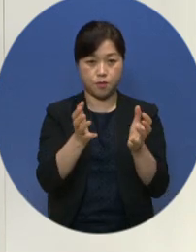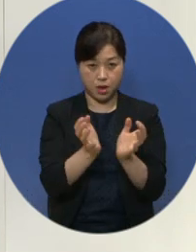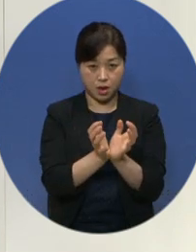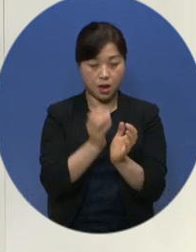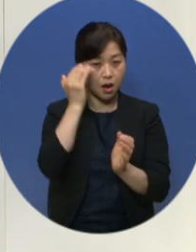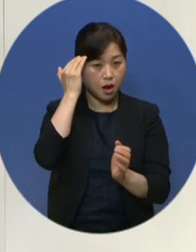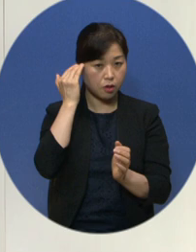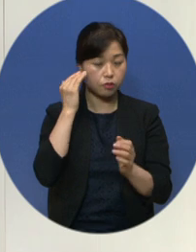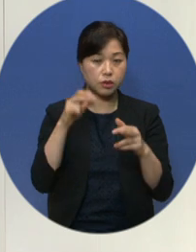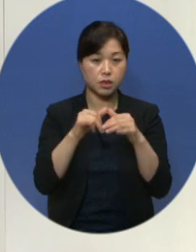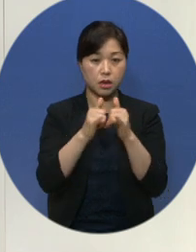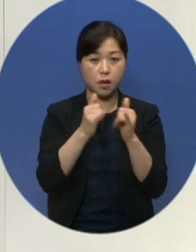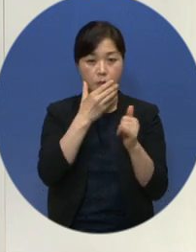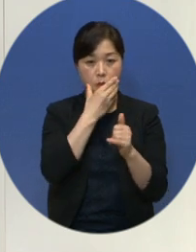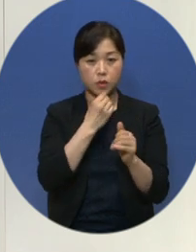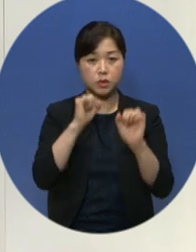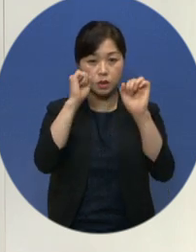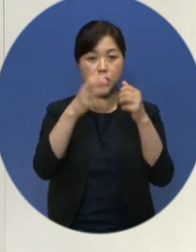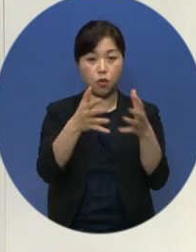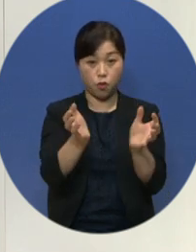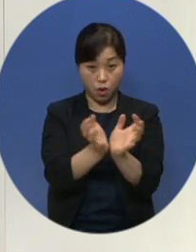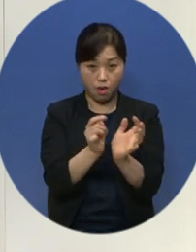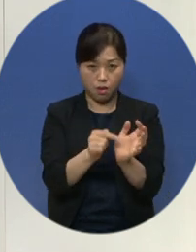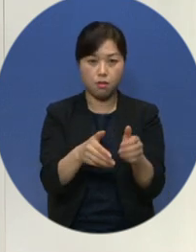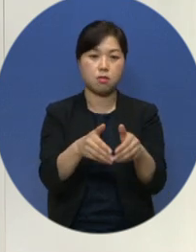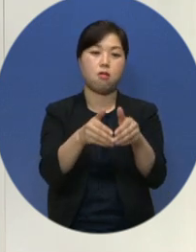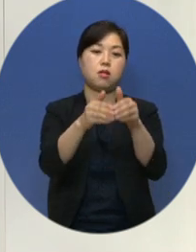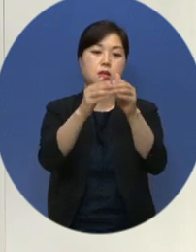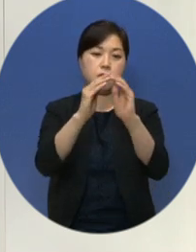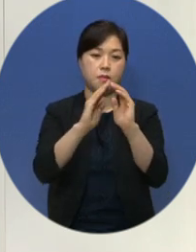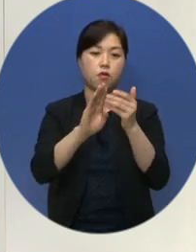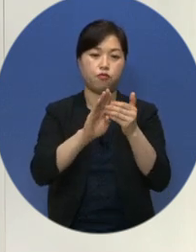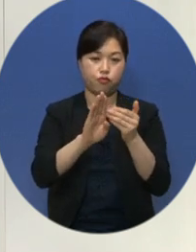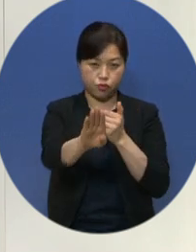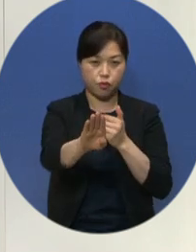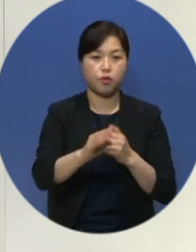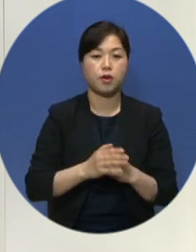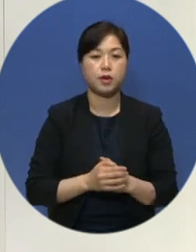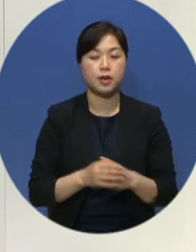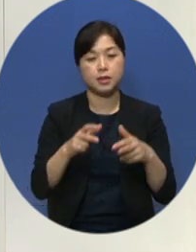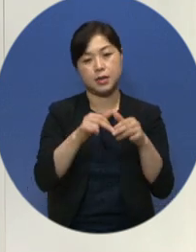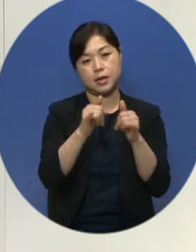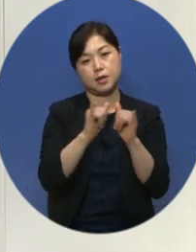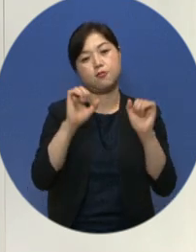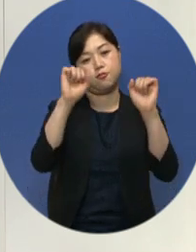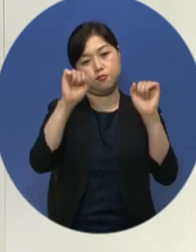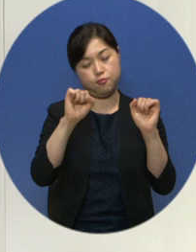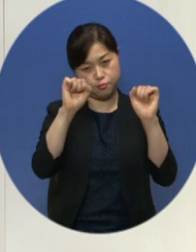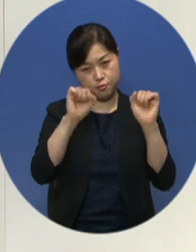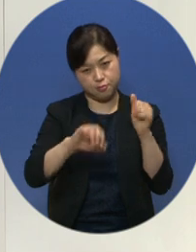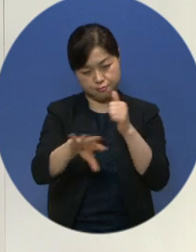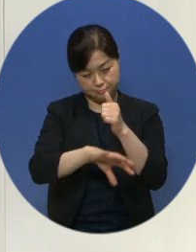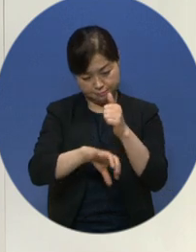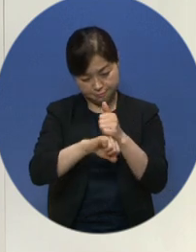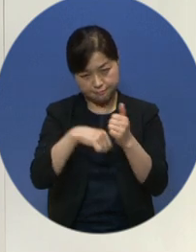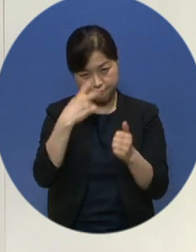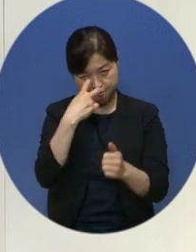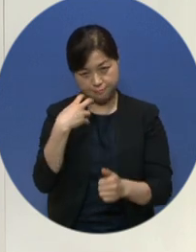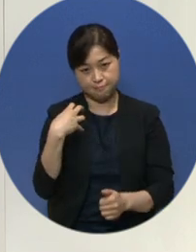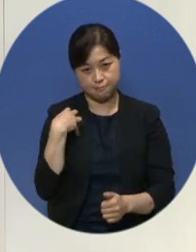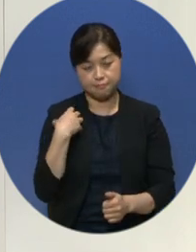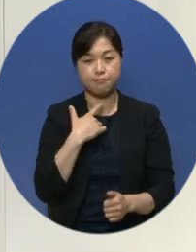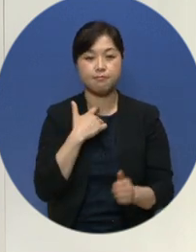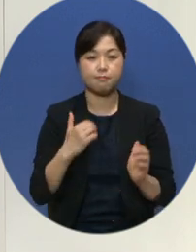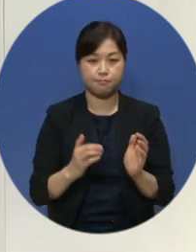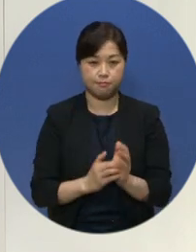체육계 라는 그러한 기구가 설립이 되서 그때부터 이제 그 장애인 스포츠를 에 관장